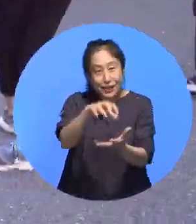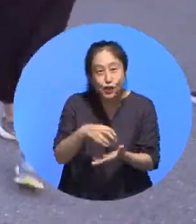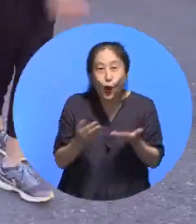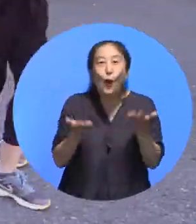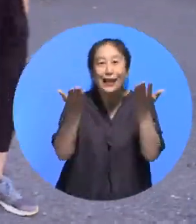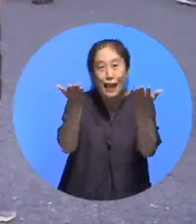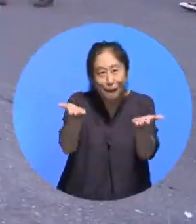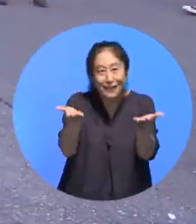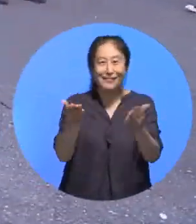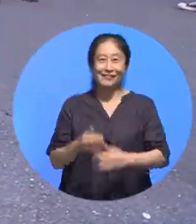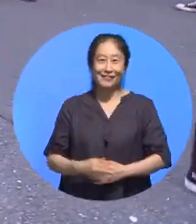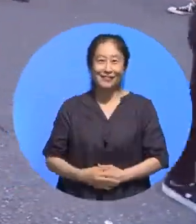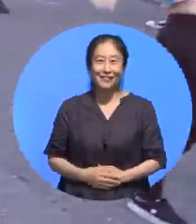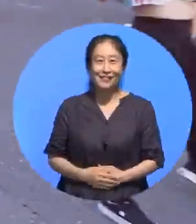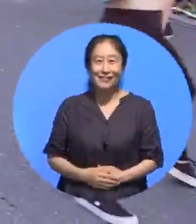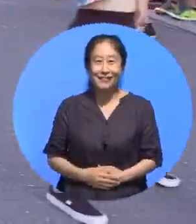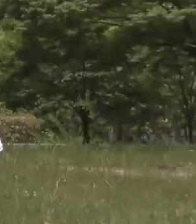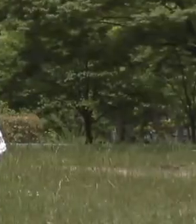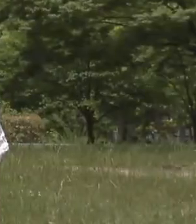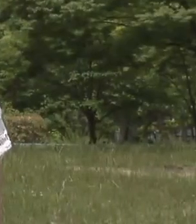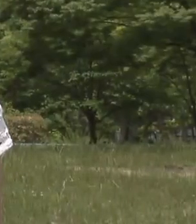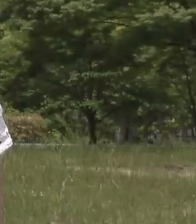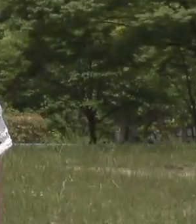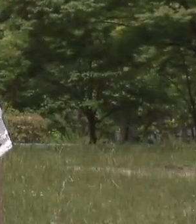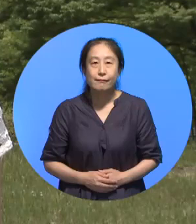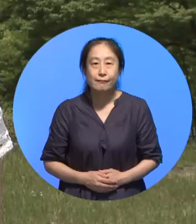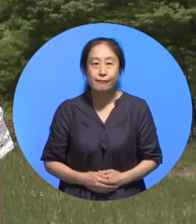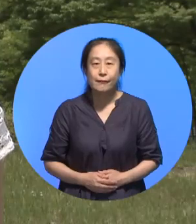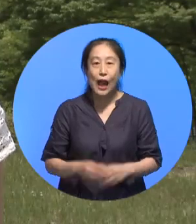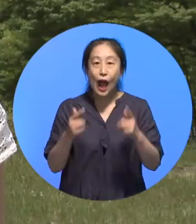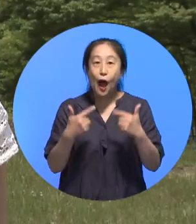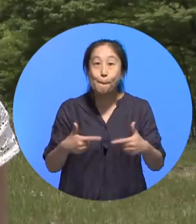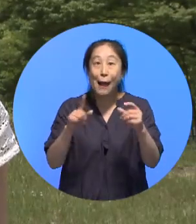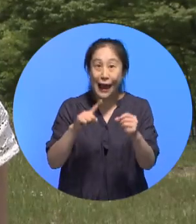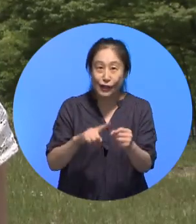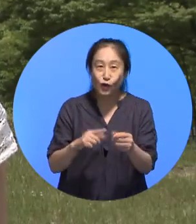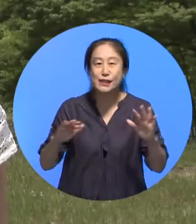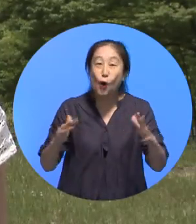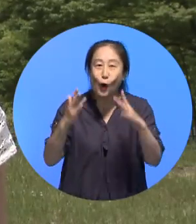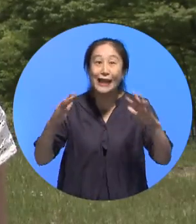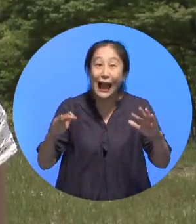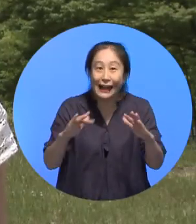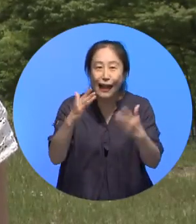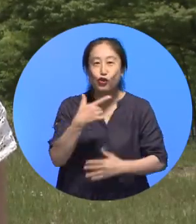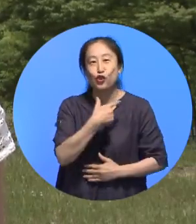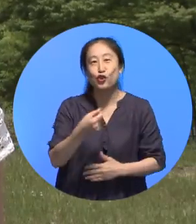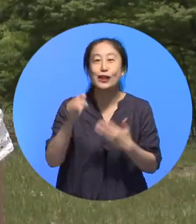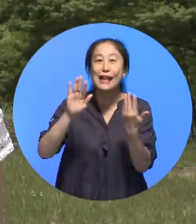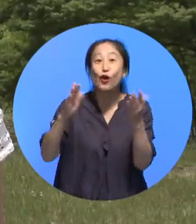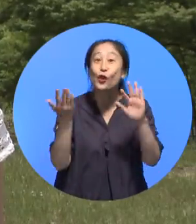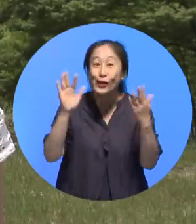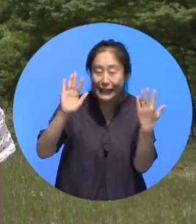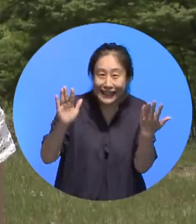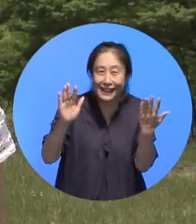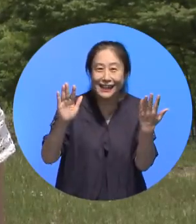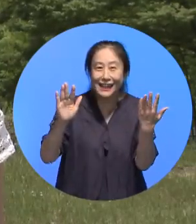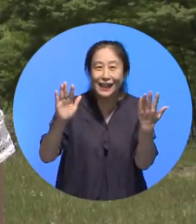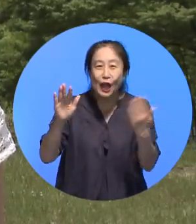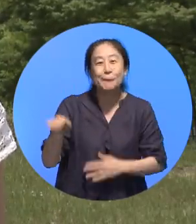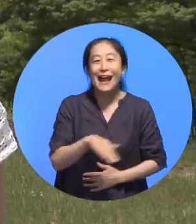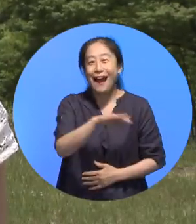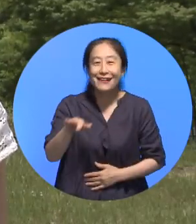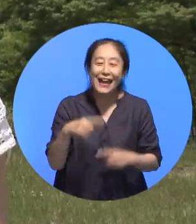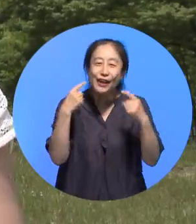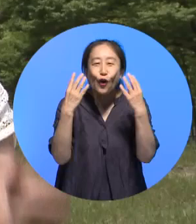送られます毎年白熱する踊り踊り子の皆さんの